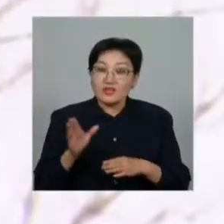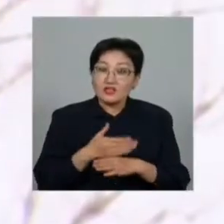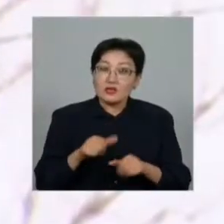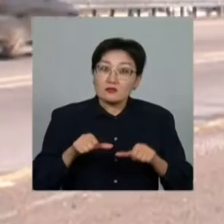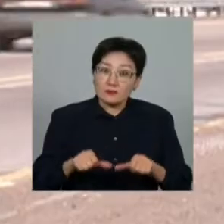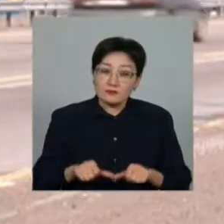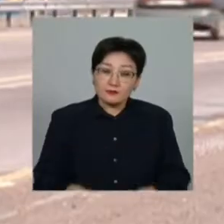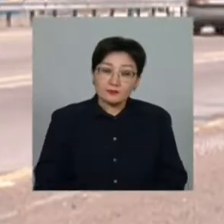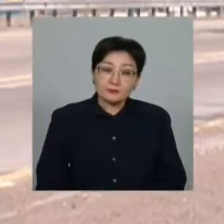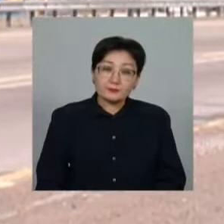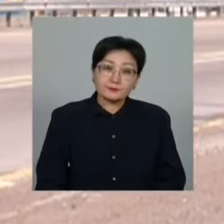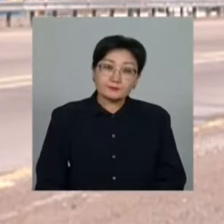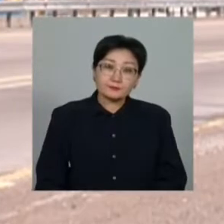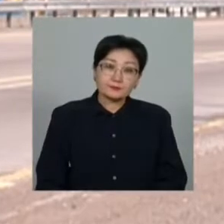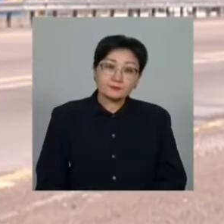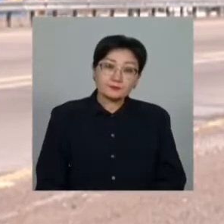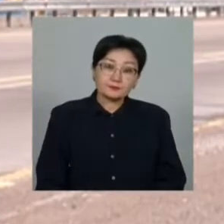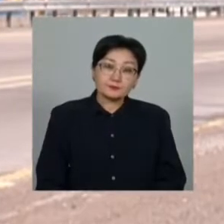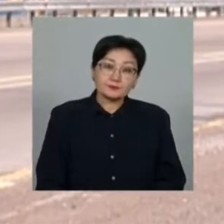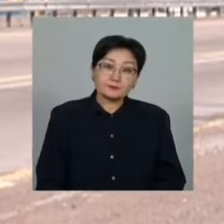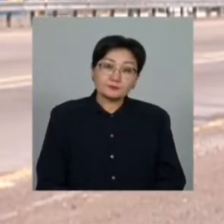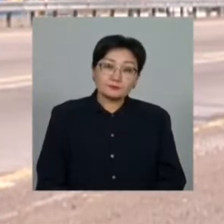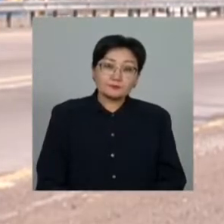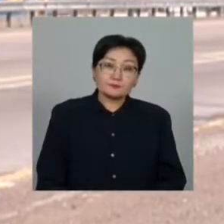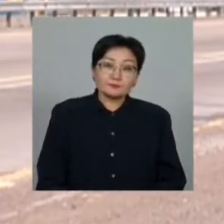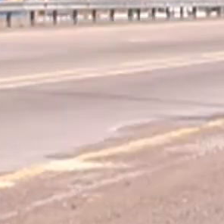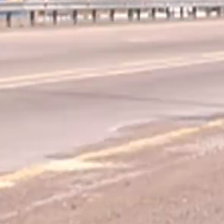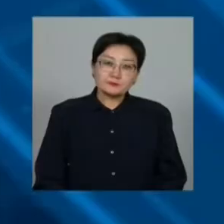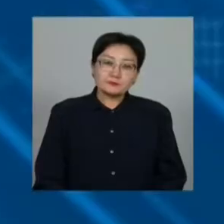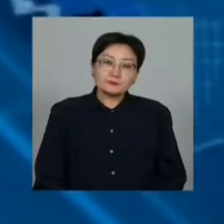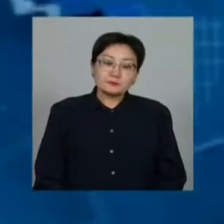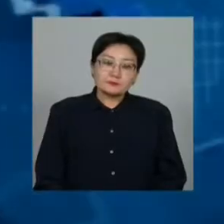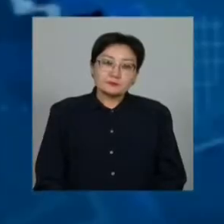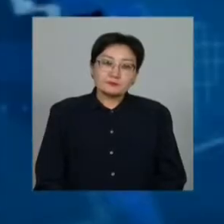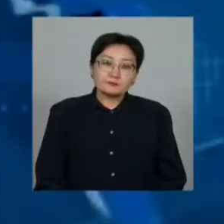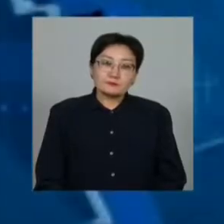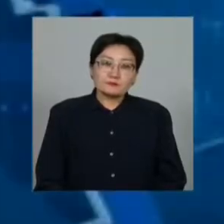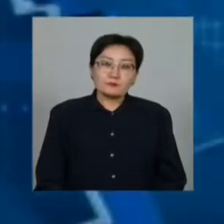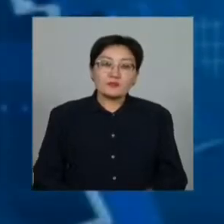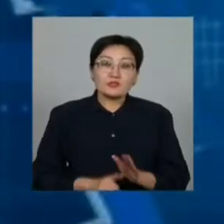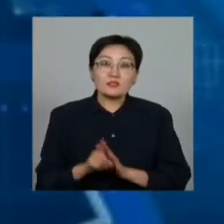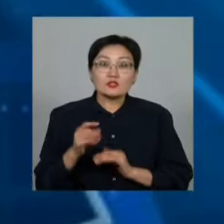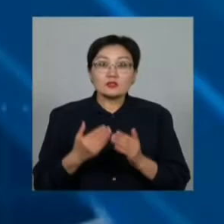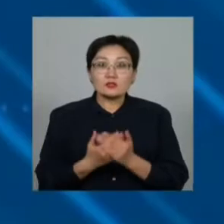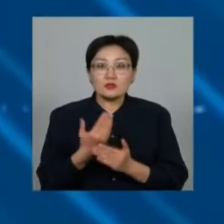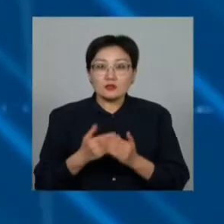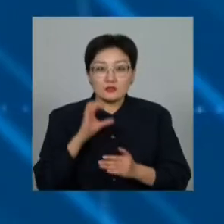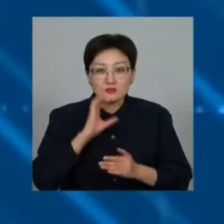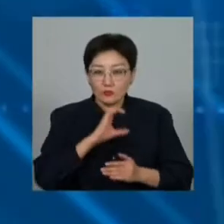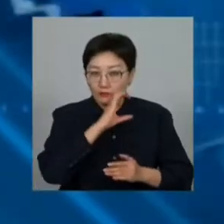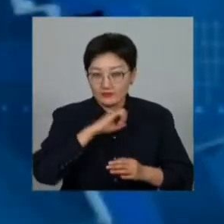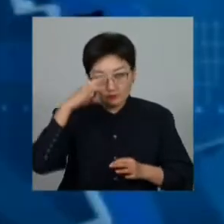прав рамен мер занимала саган той моной пасов телеканал алматы начиная выпуска в северо-казахстанской